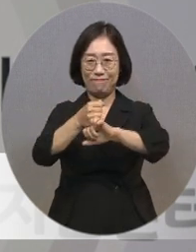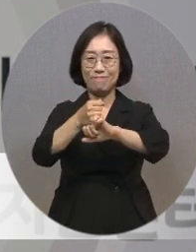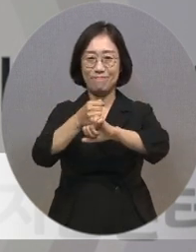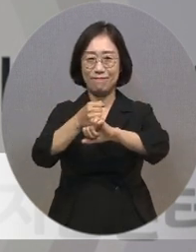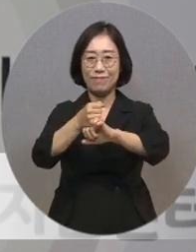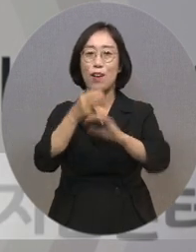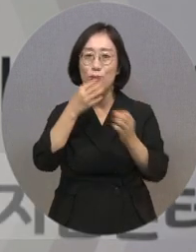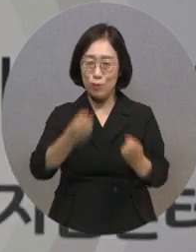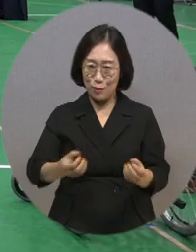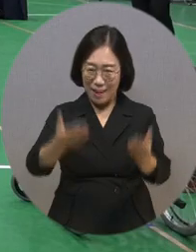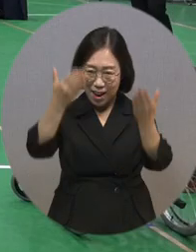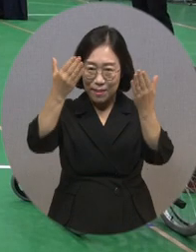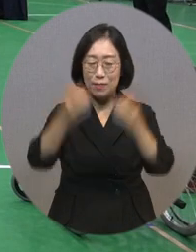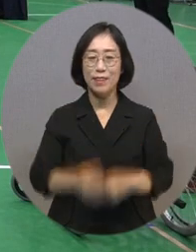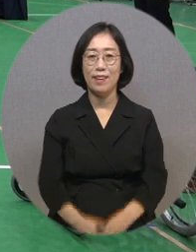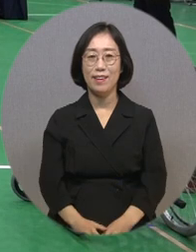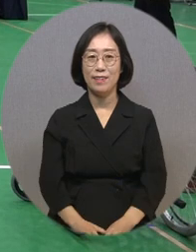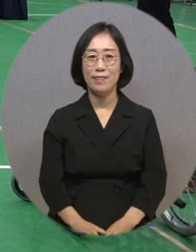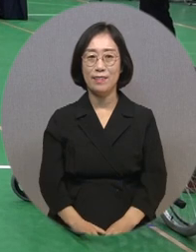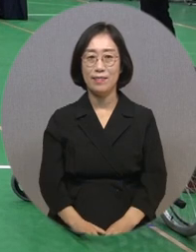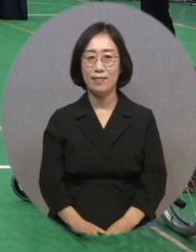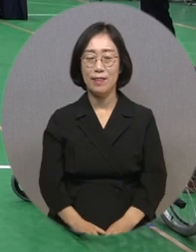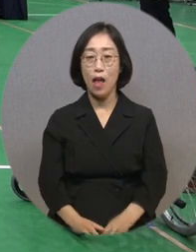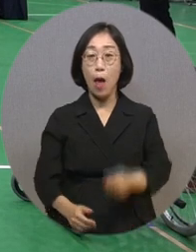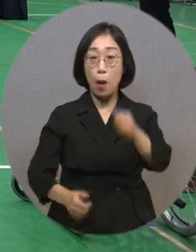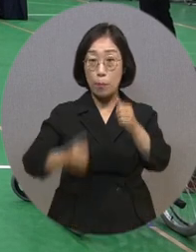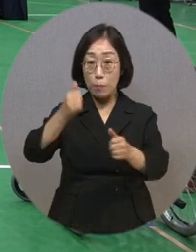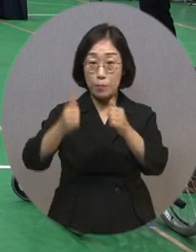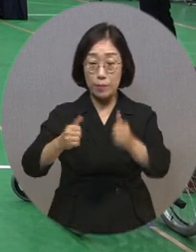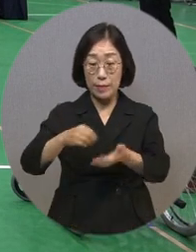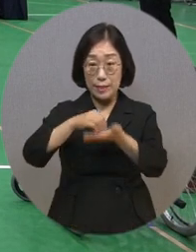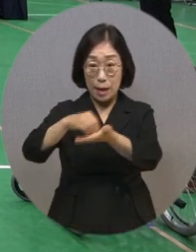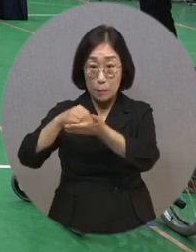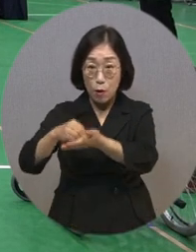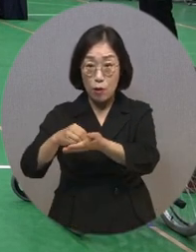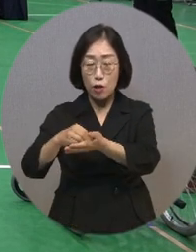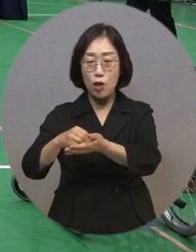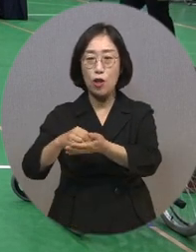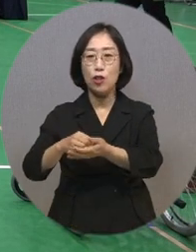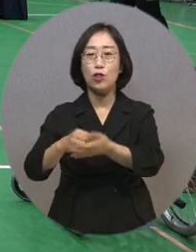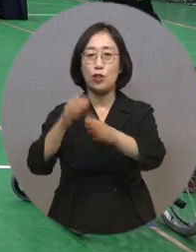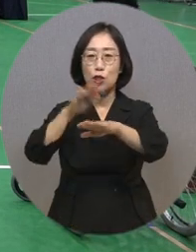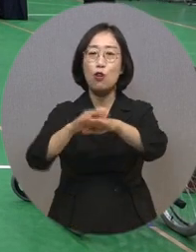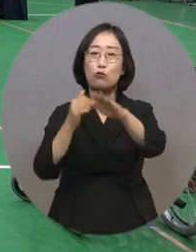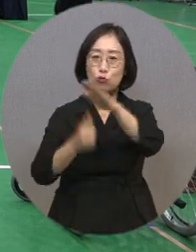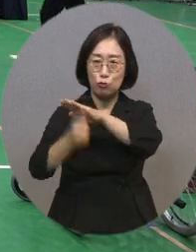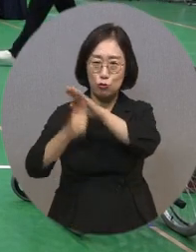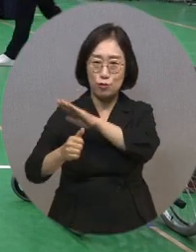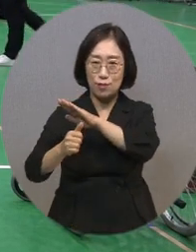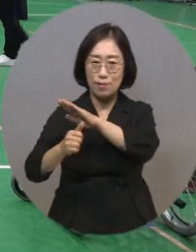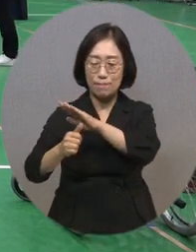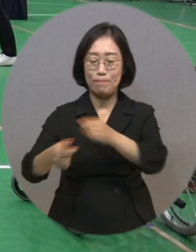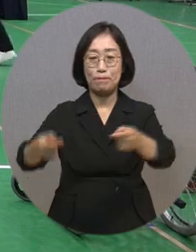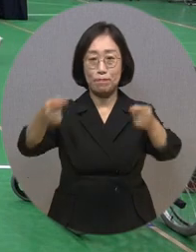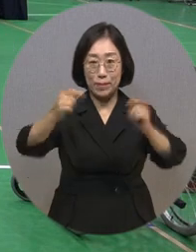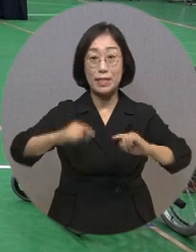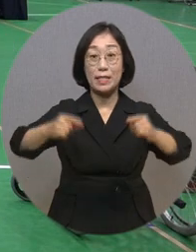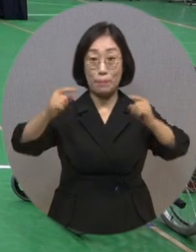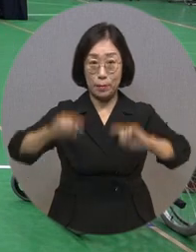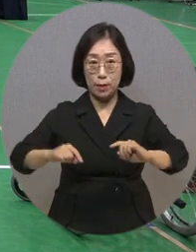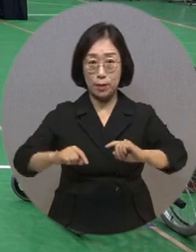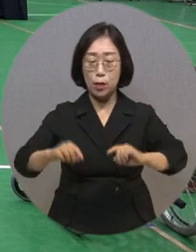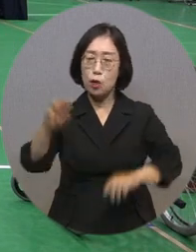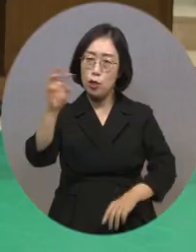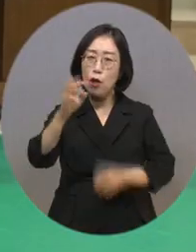말씀드리면서 축하를 드립니다. 기능대회 본선 경기 출전 선수가 입장합니다. 이번 대회에는 30명의 선수가